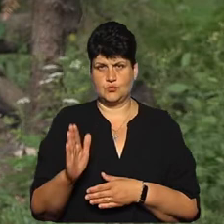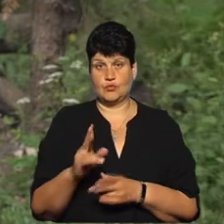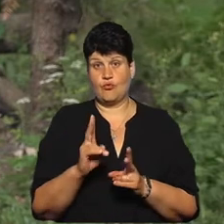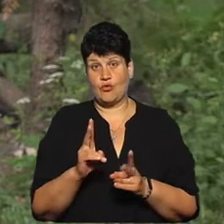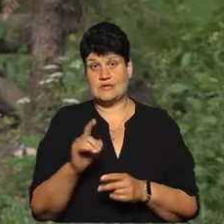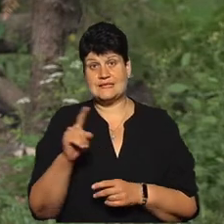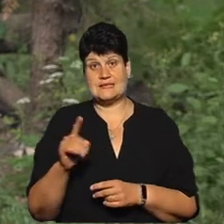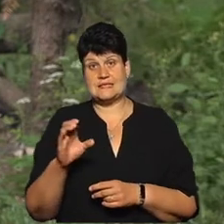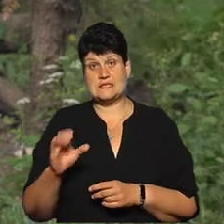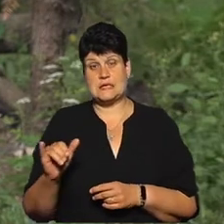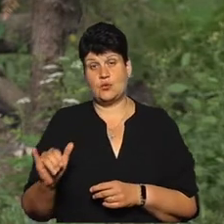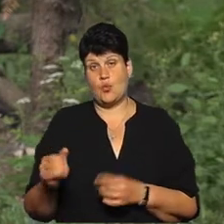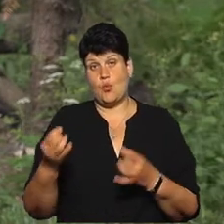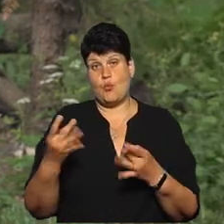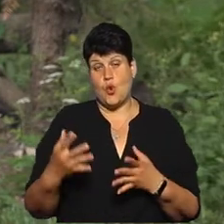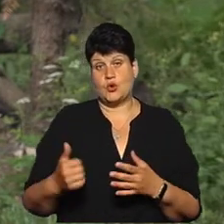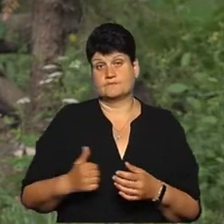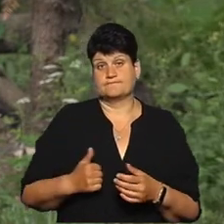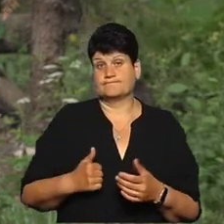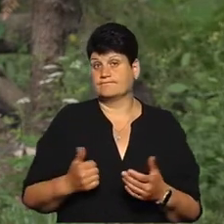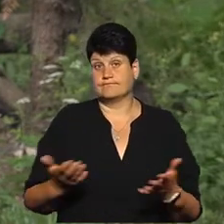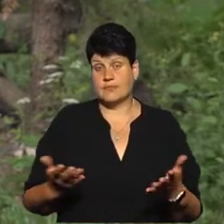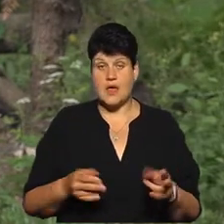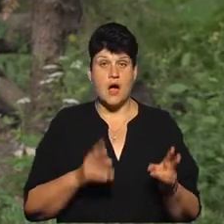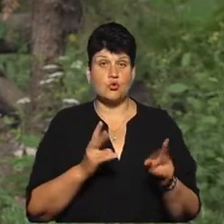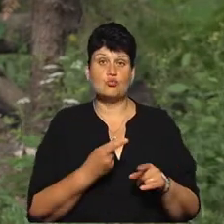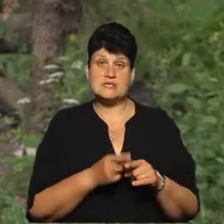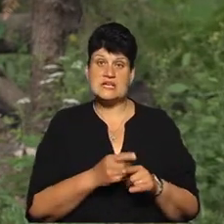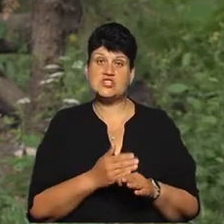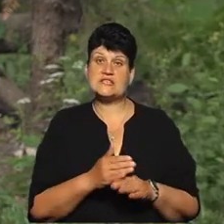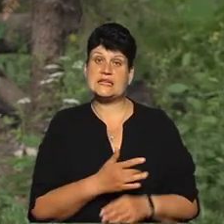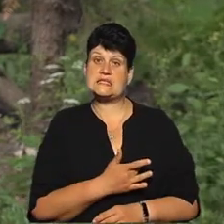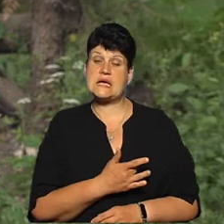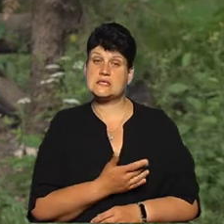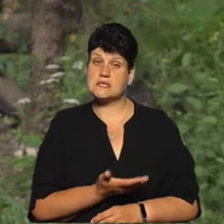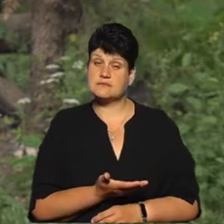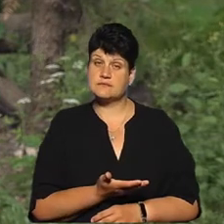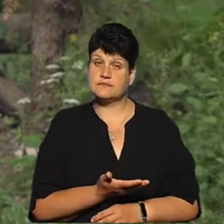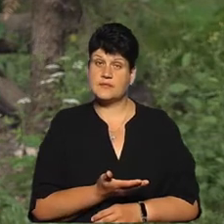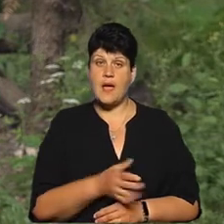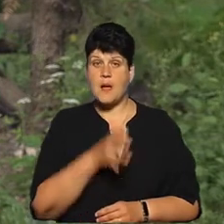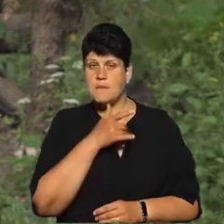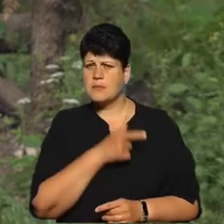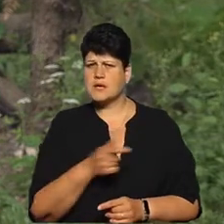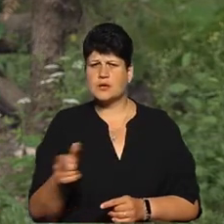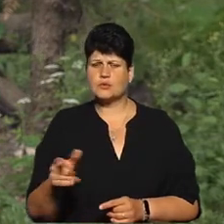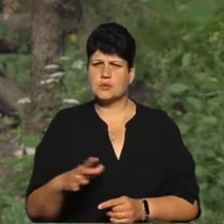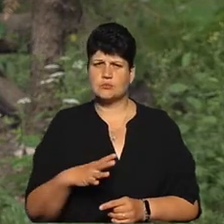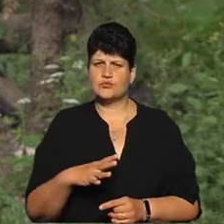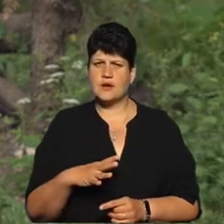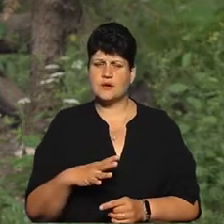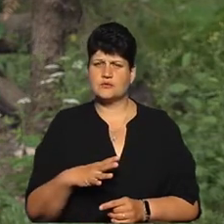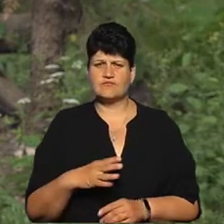просто Збройні Сили, а для когось це частина серця. І періоди бувають дуже важкі,